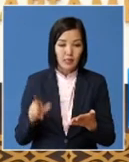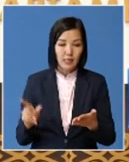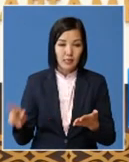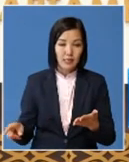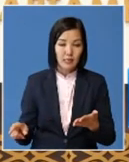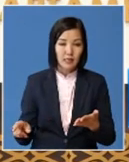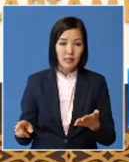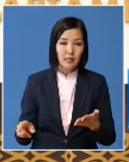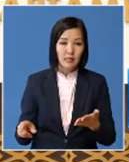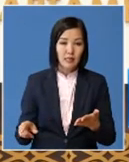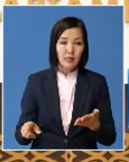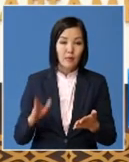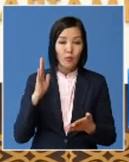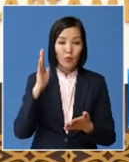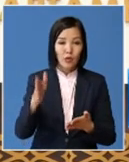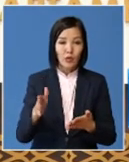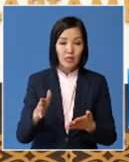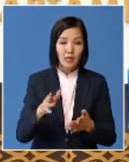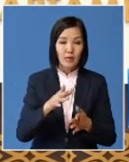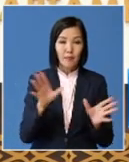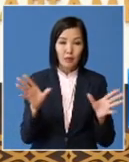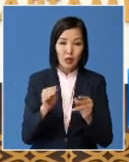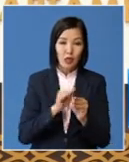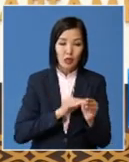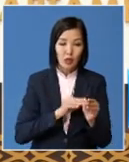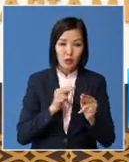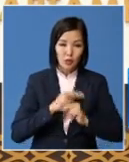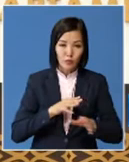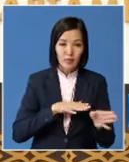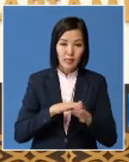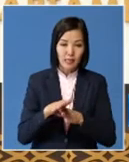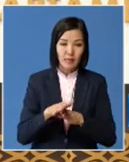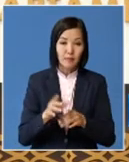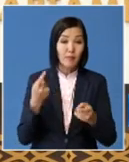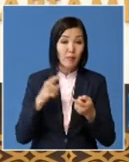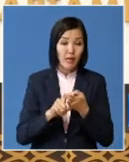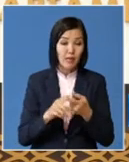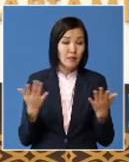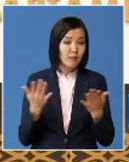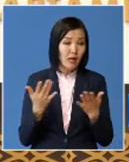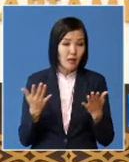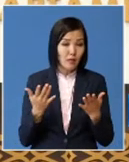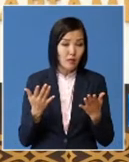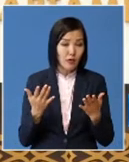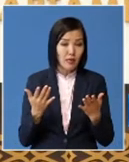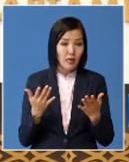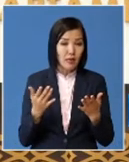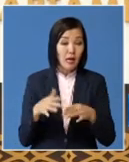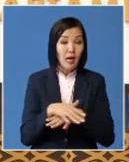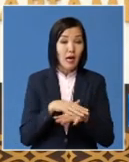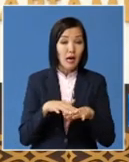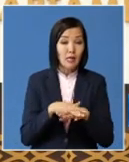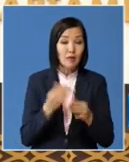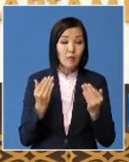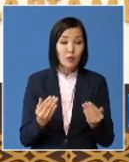журналистердің күнінде ары қарай да қалай жұмыс істейміз, болашақта қарым-қатынасымыз қалай болады, халық